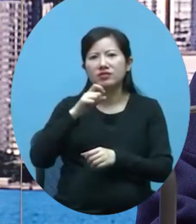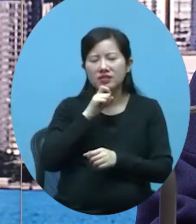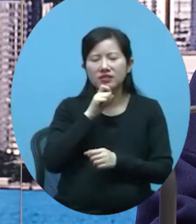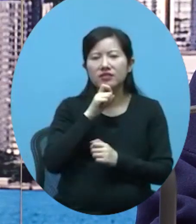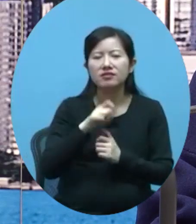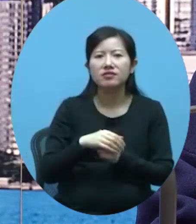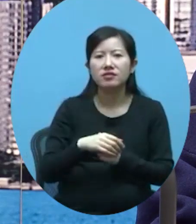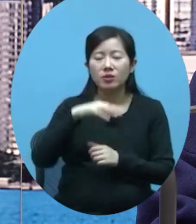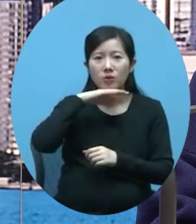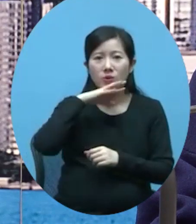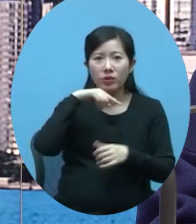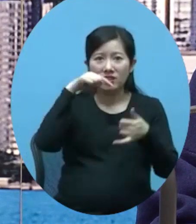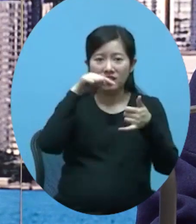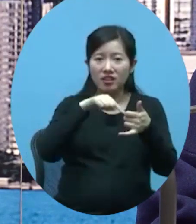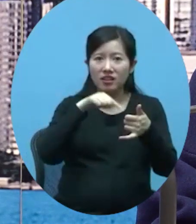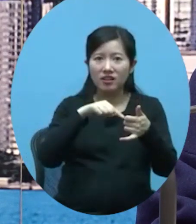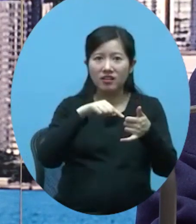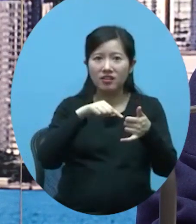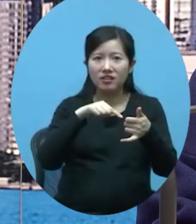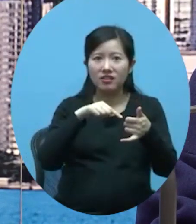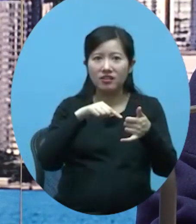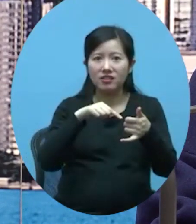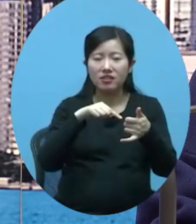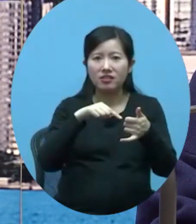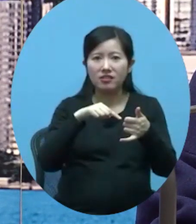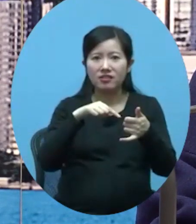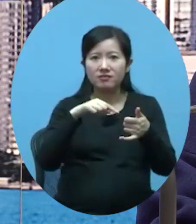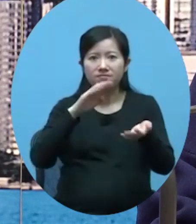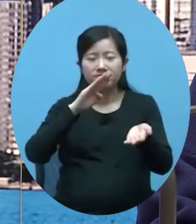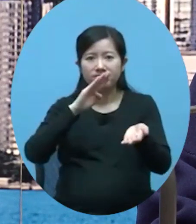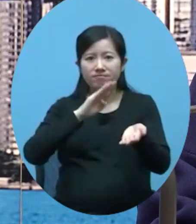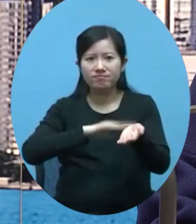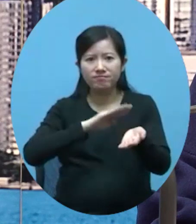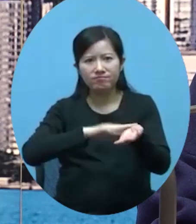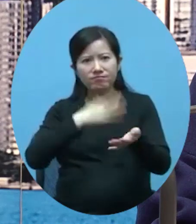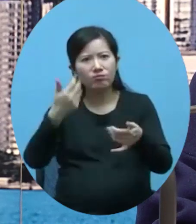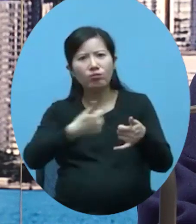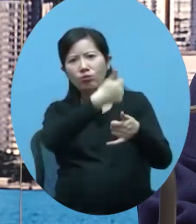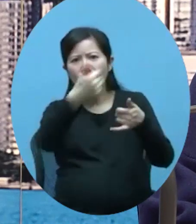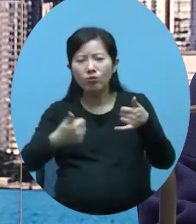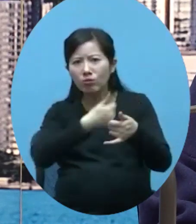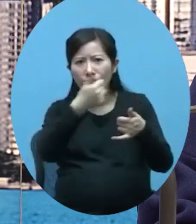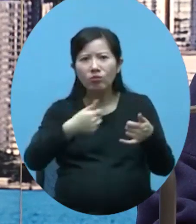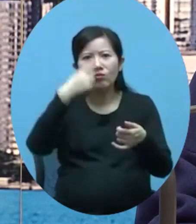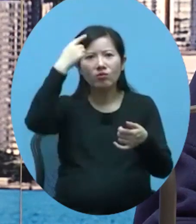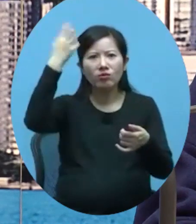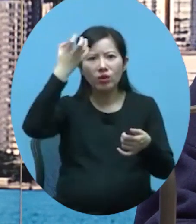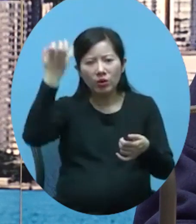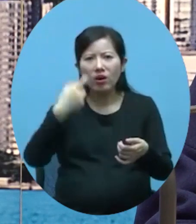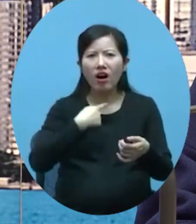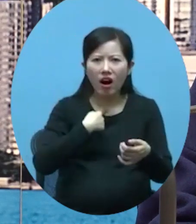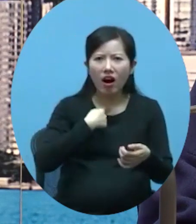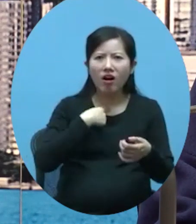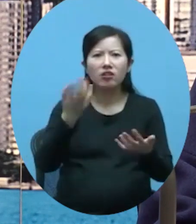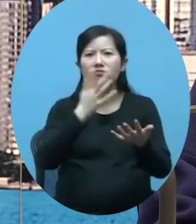如果那個病人是那些病情全部痊癒或者沒有消癒他那些咳了其他的都